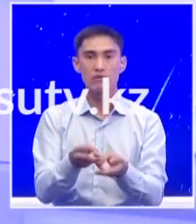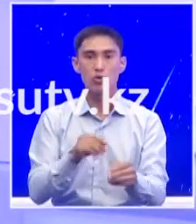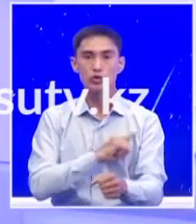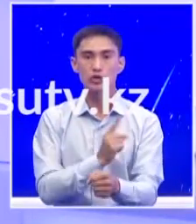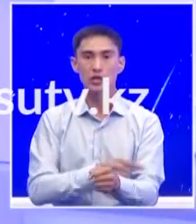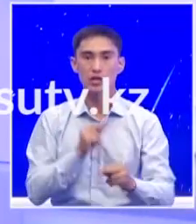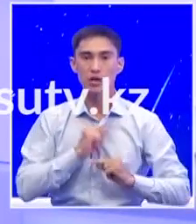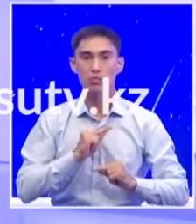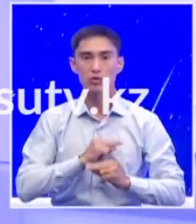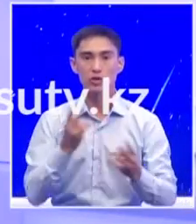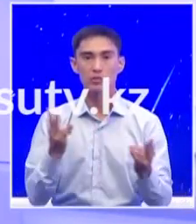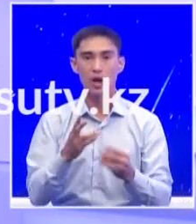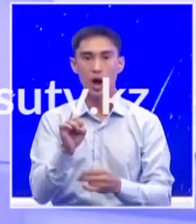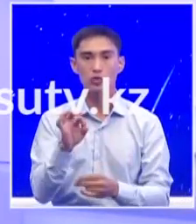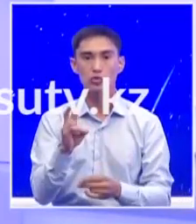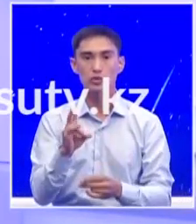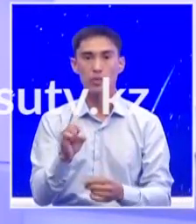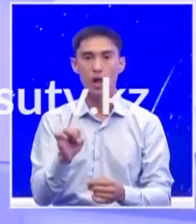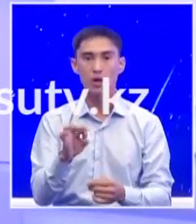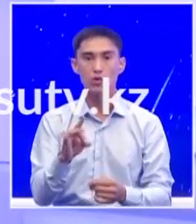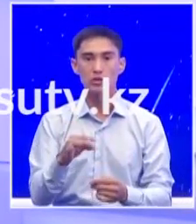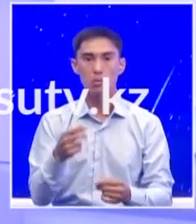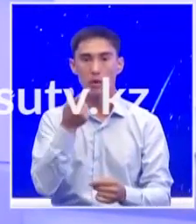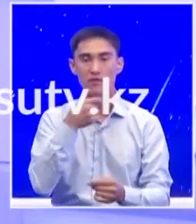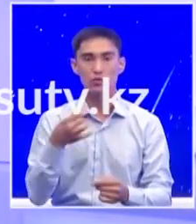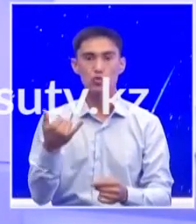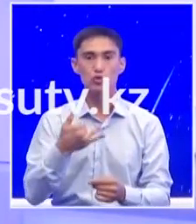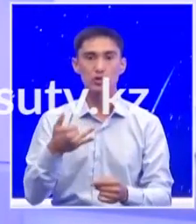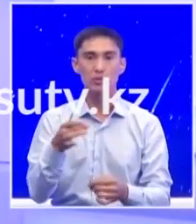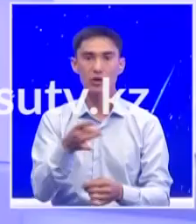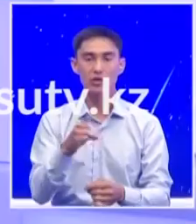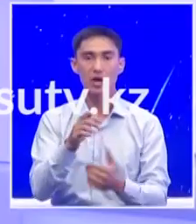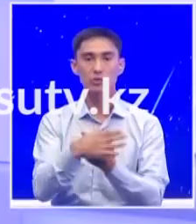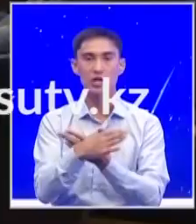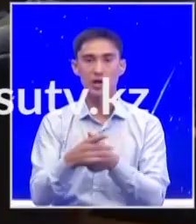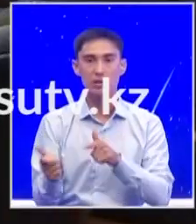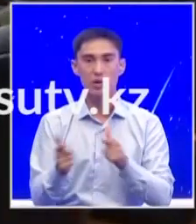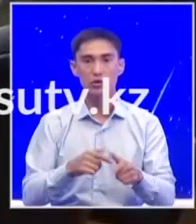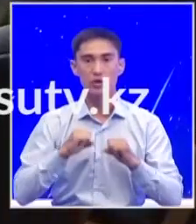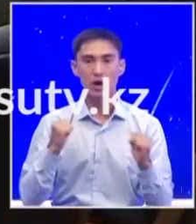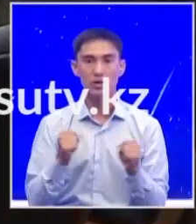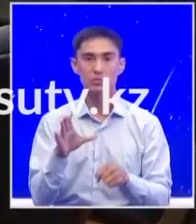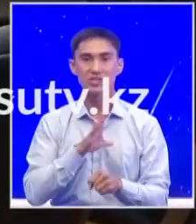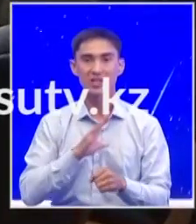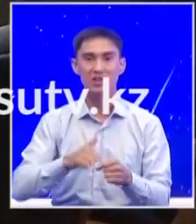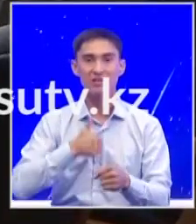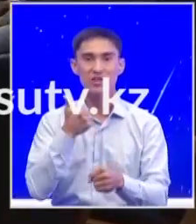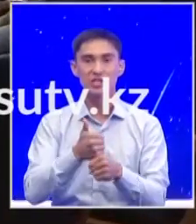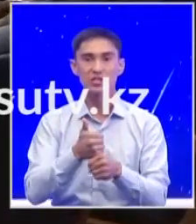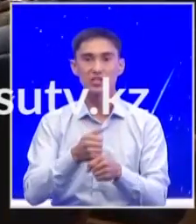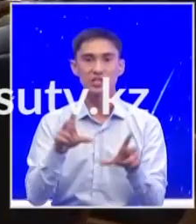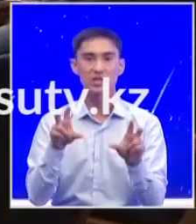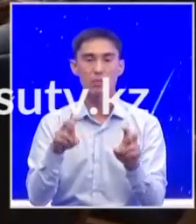направлении необходимо в Аксузском, Алакольском, Панфиловском, Уйгурском районах и Капшигае. Так, подготовка к холодам стала главенствующей